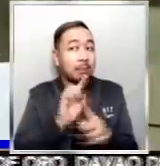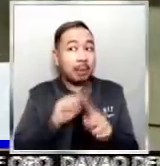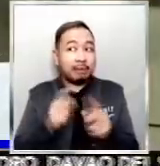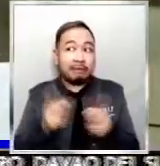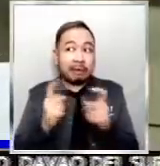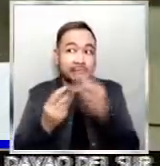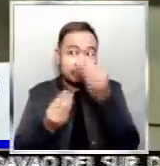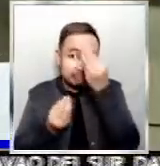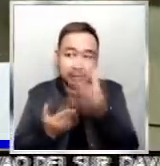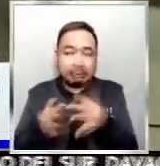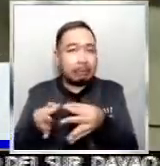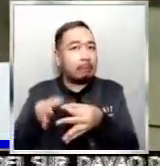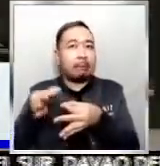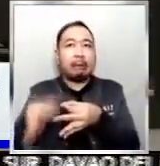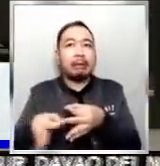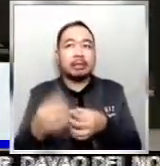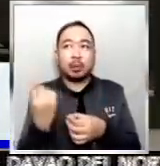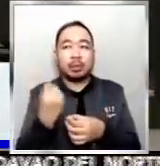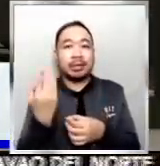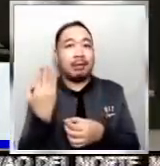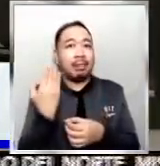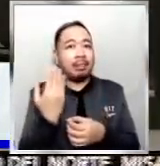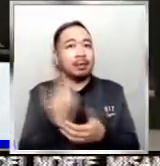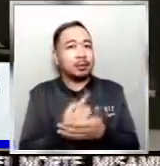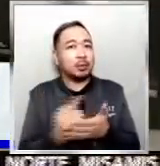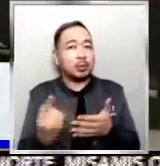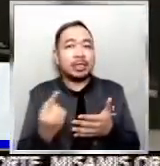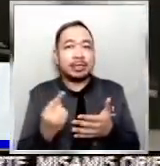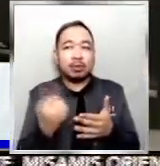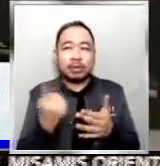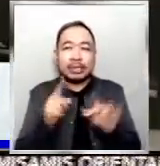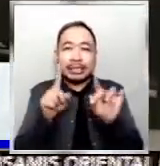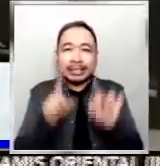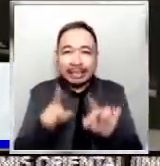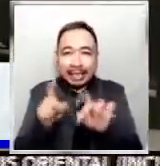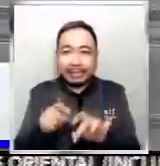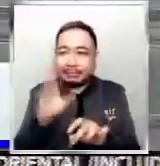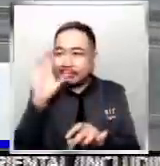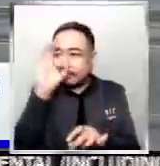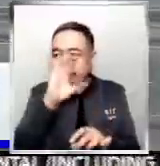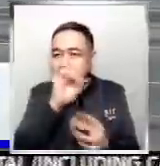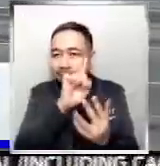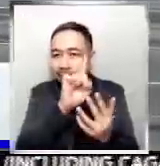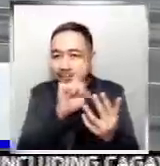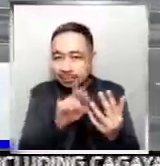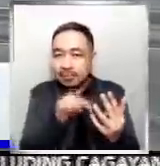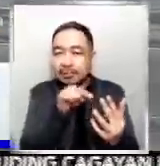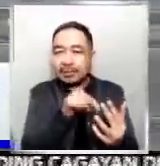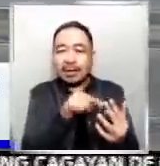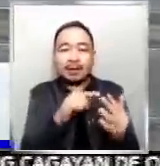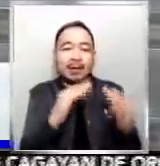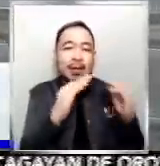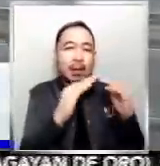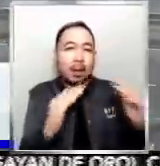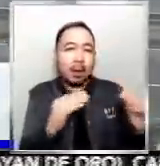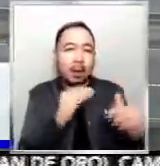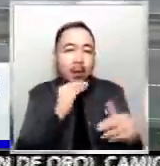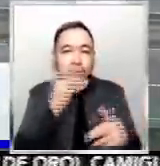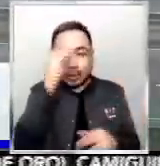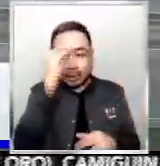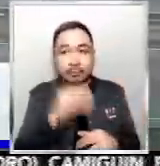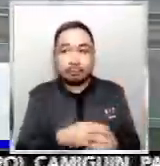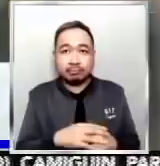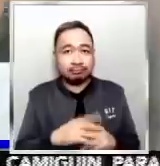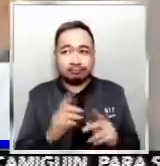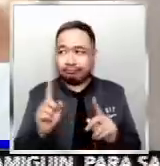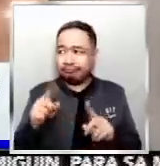linggo lang sila nakapagsagawa ng mass testing at contact tracing sa bahay ampunan. Matagal na raw hindi tumatanggap ng outsider o bisita